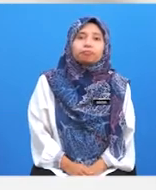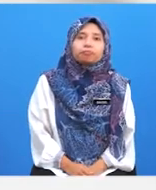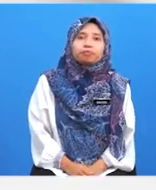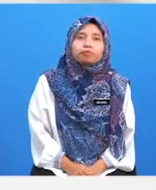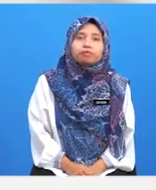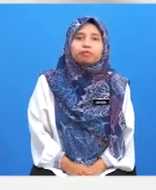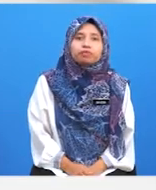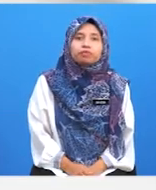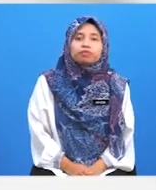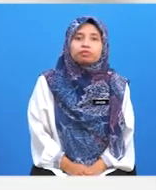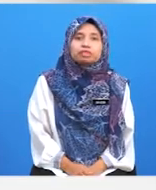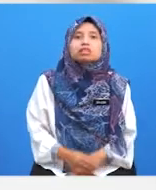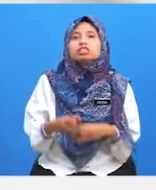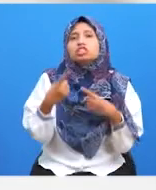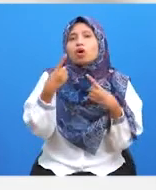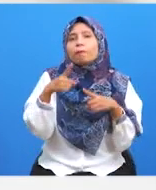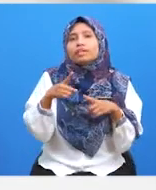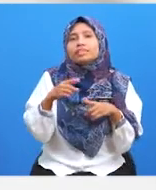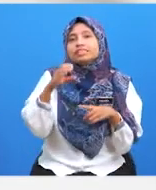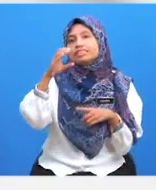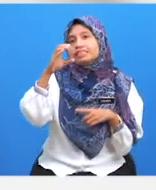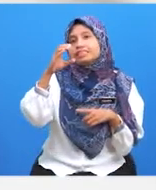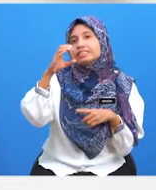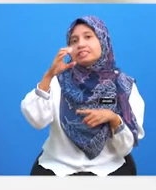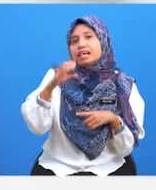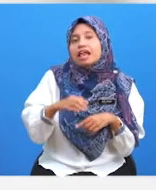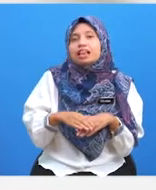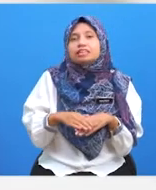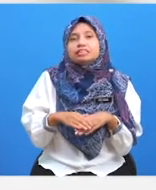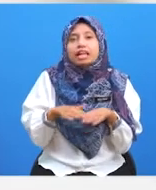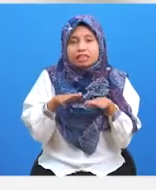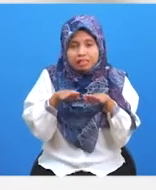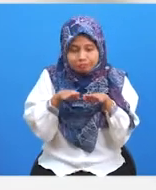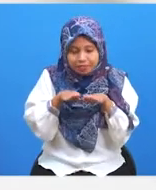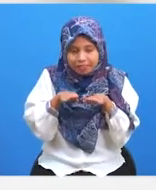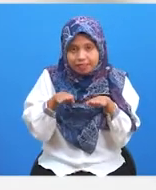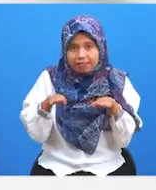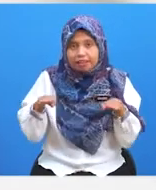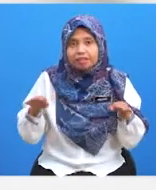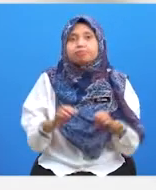ya oleh-oleh jawabannya adalah C trend mendatar